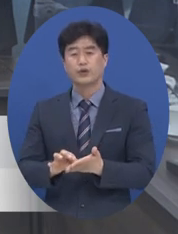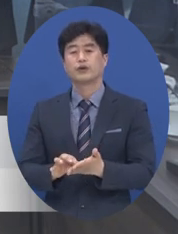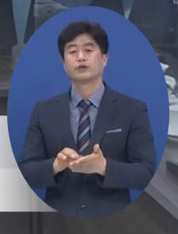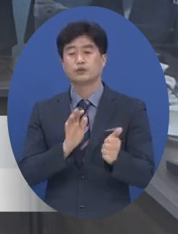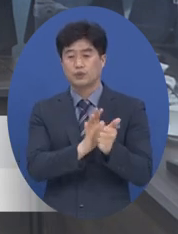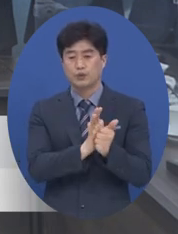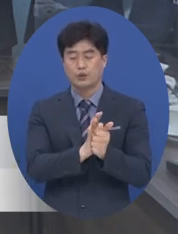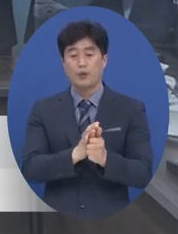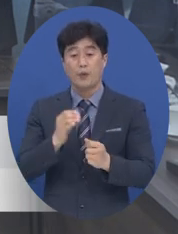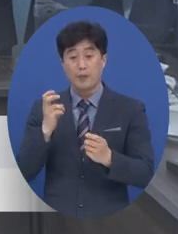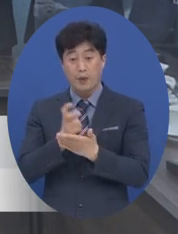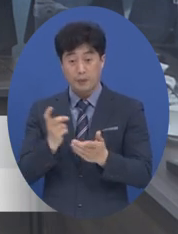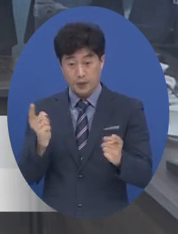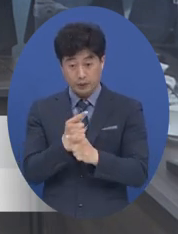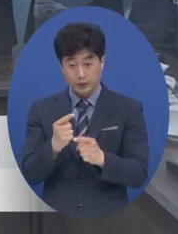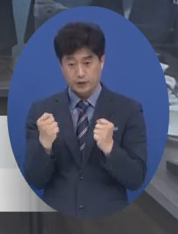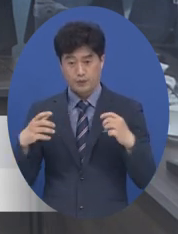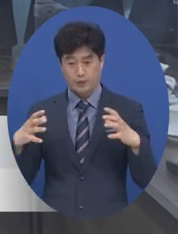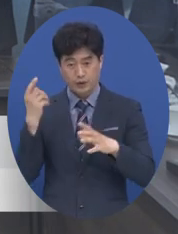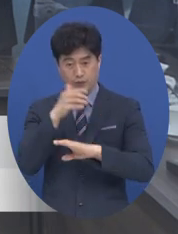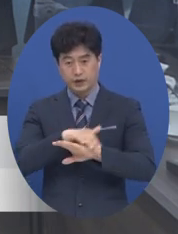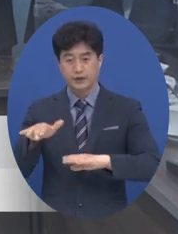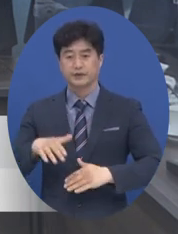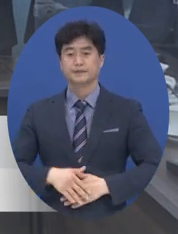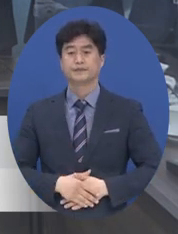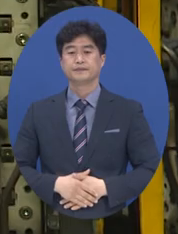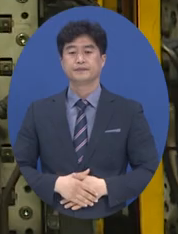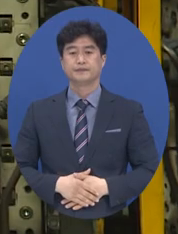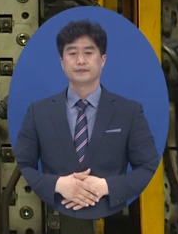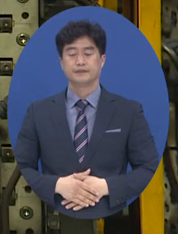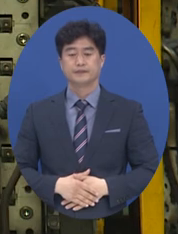모을 계획입니다. 구영슬 기자가 취재했습니다.